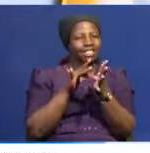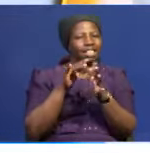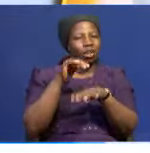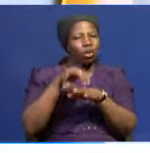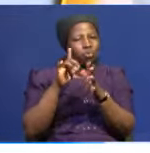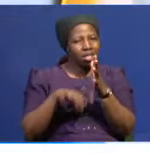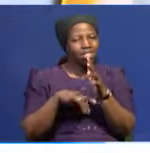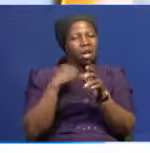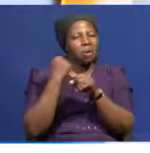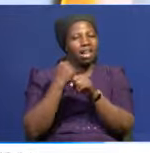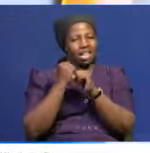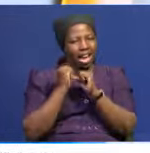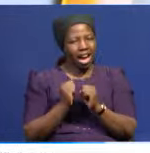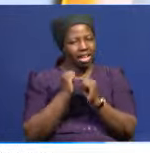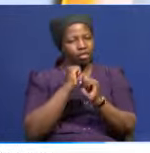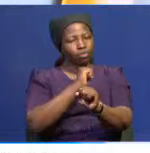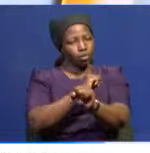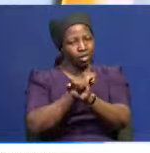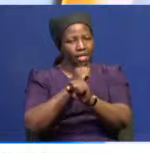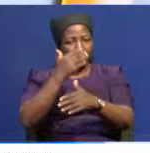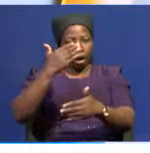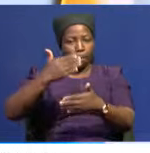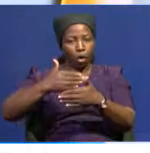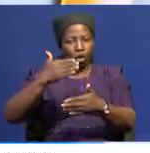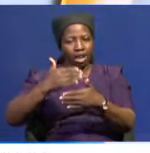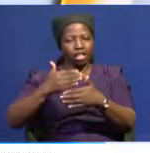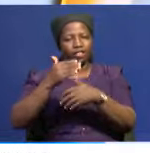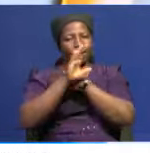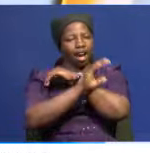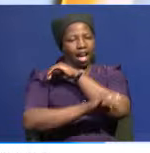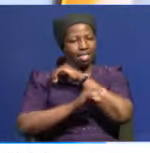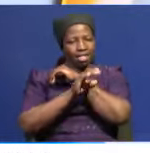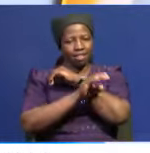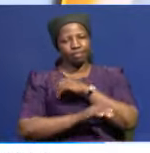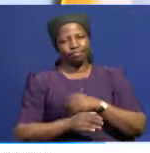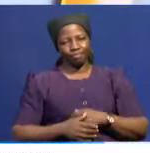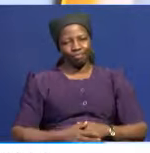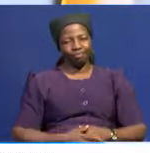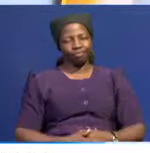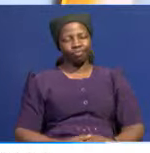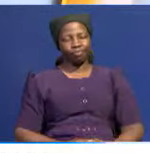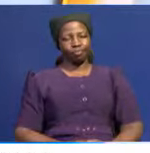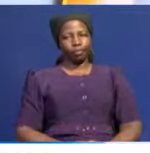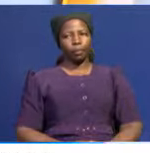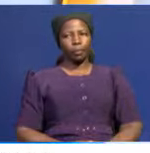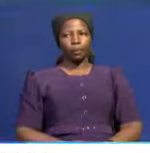Timothy Kipnusu, kambi ya kijeshi ya Moi Air Base, Eastleigh, Nairobi.